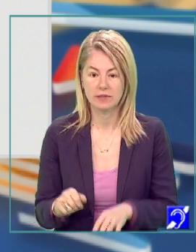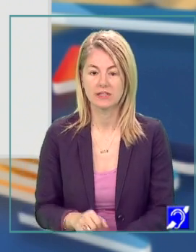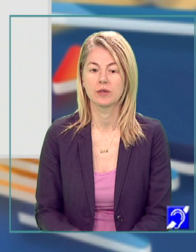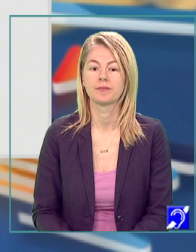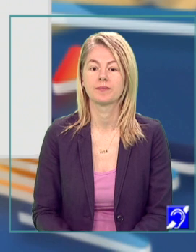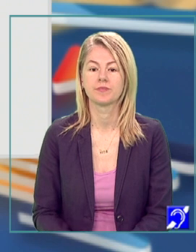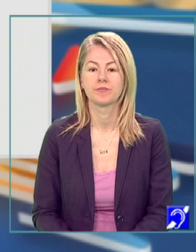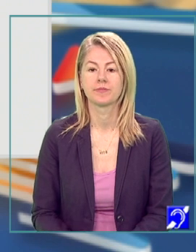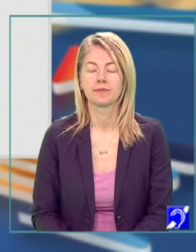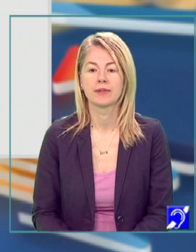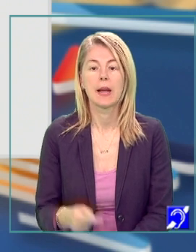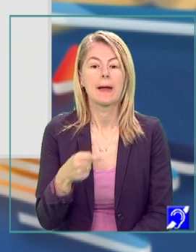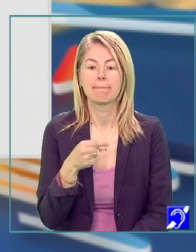de